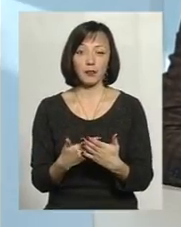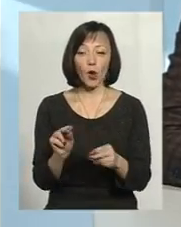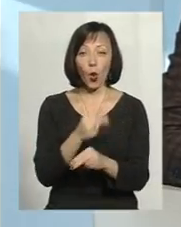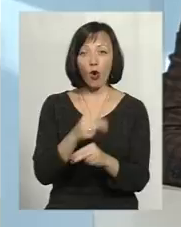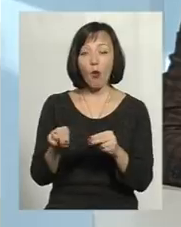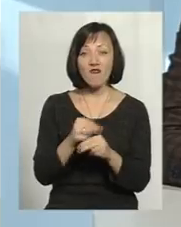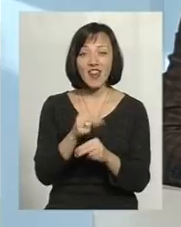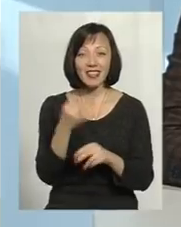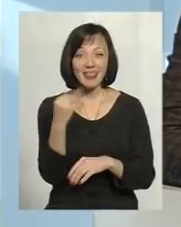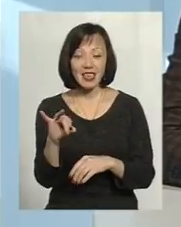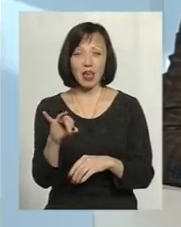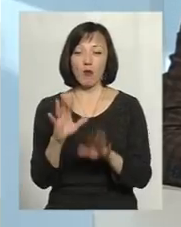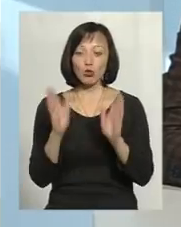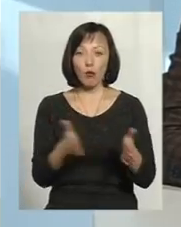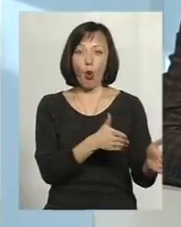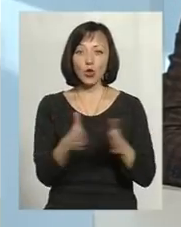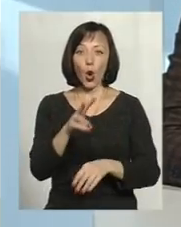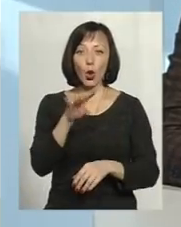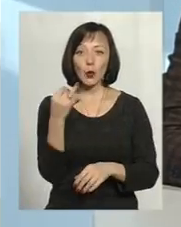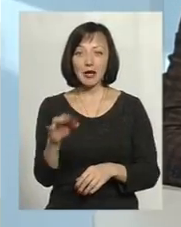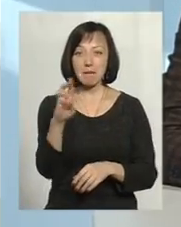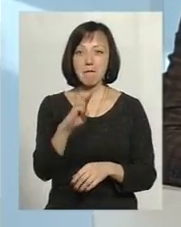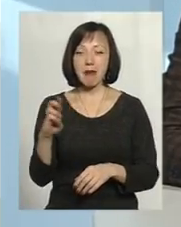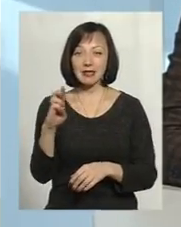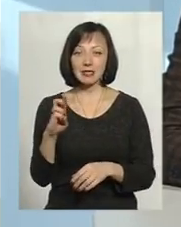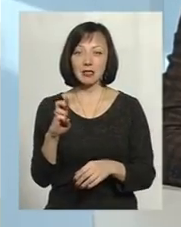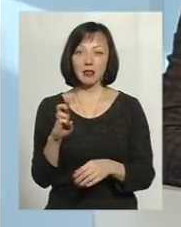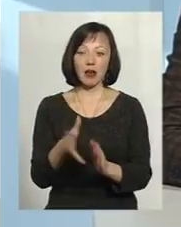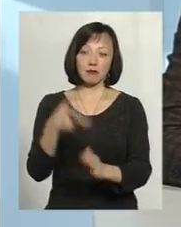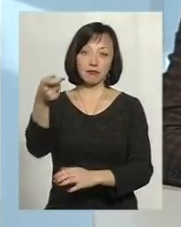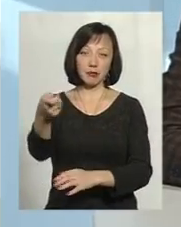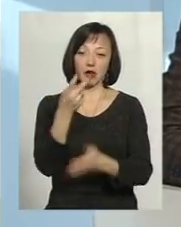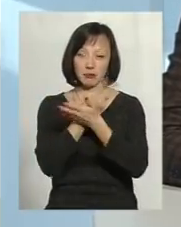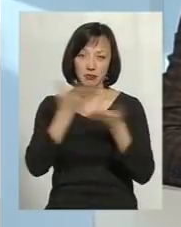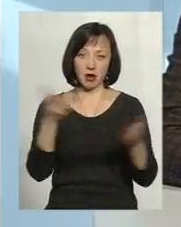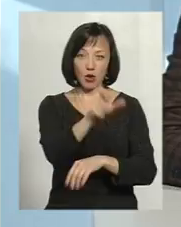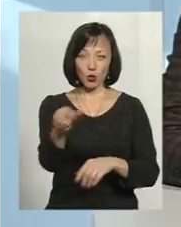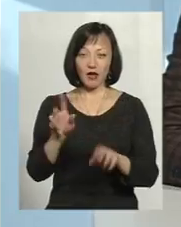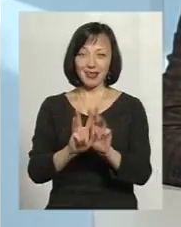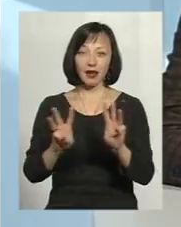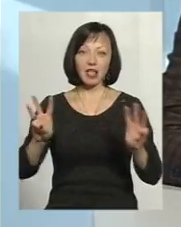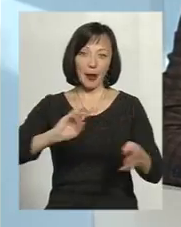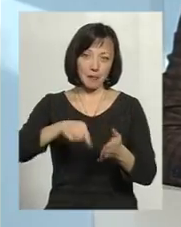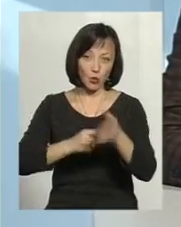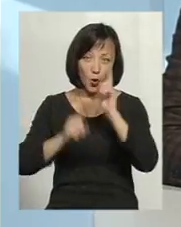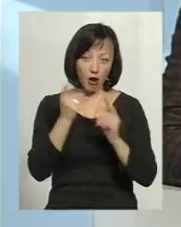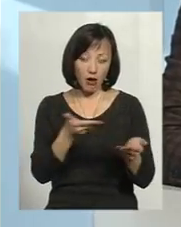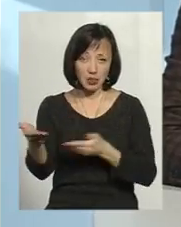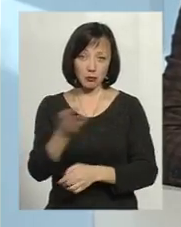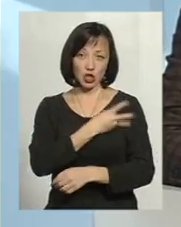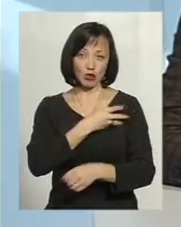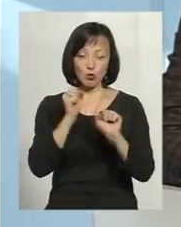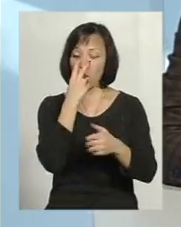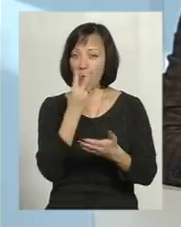скоригований генплан, ми будемо готові десь в лютому-березні виставити на розсуд громадськості. Він буде на сайті міської ради. Кожен бажаючий